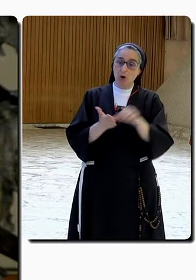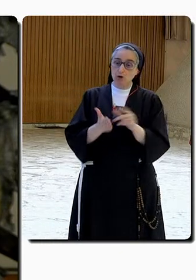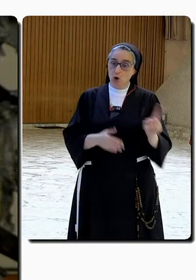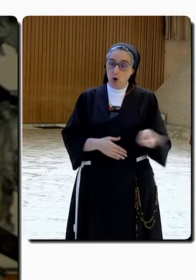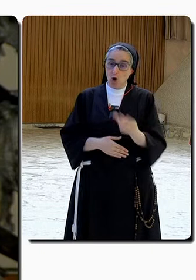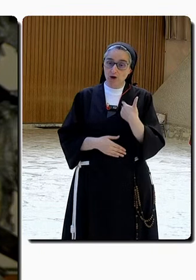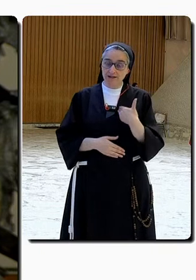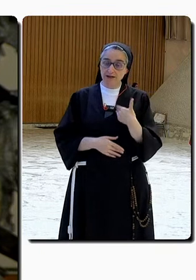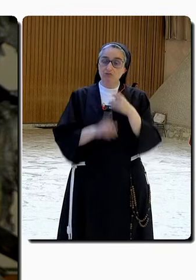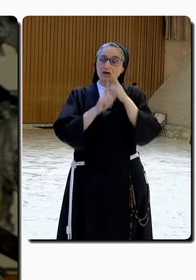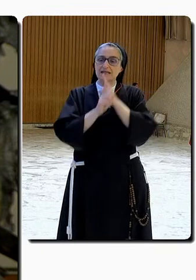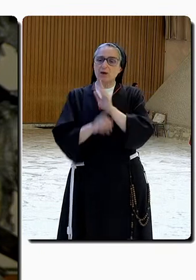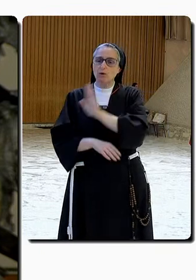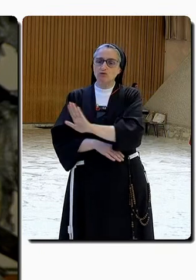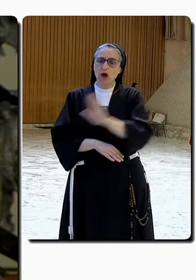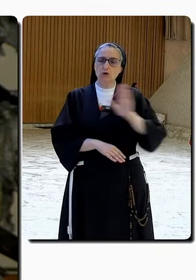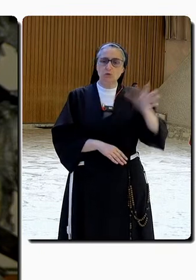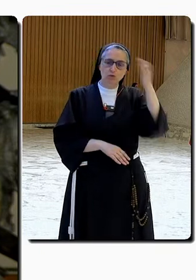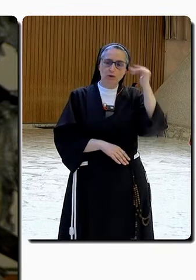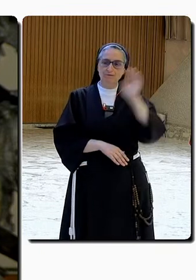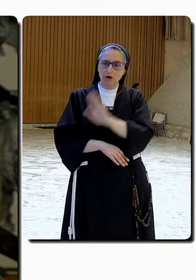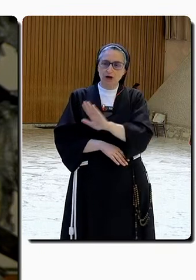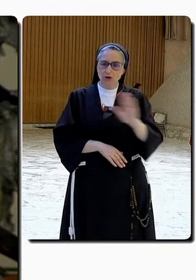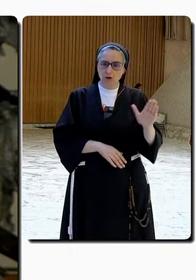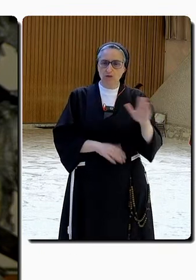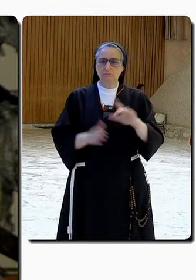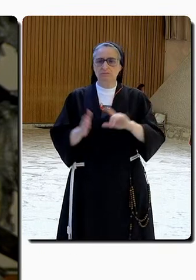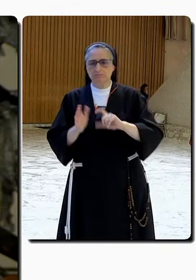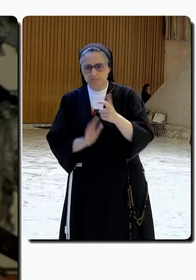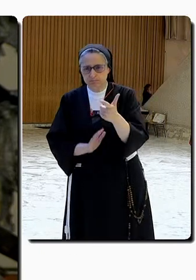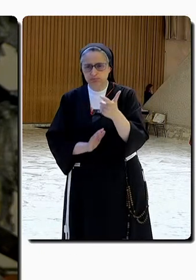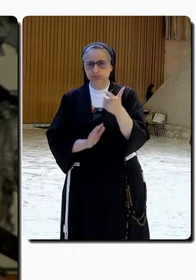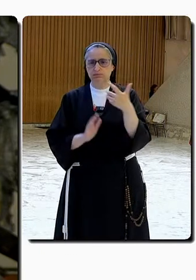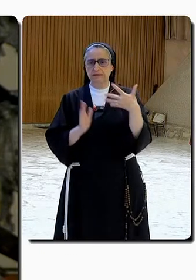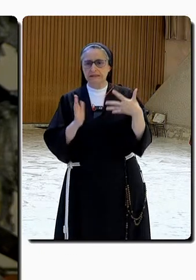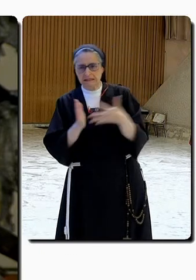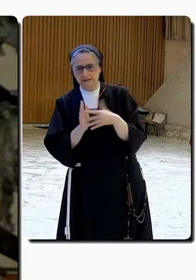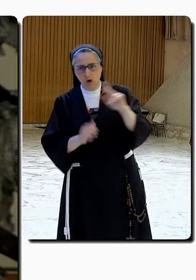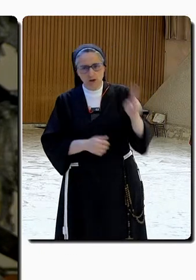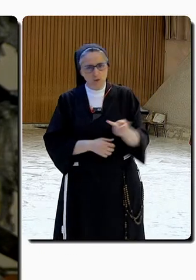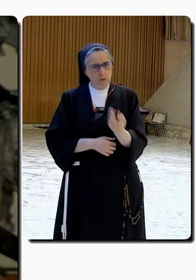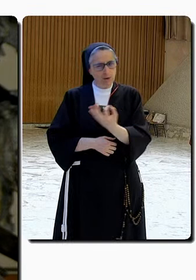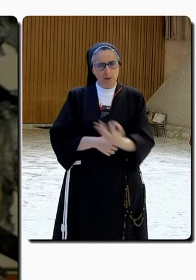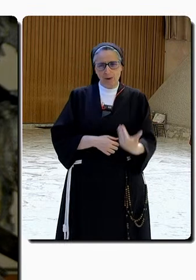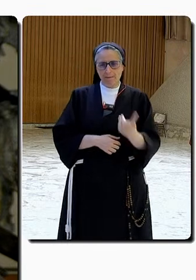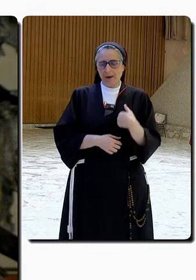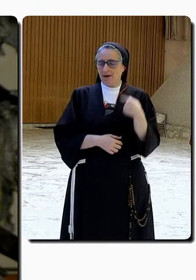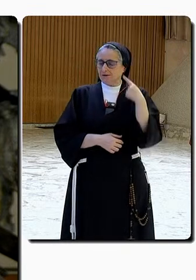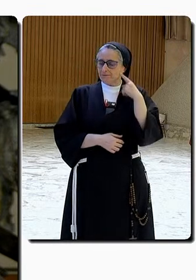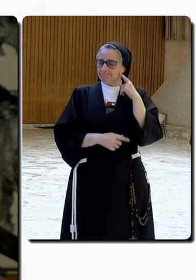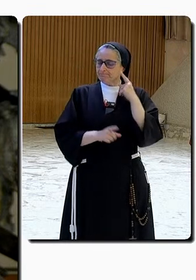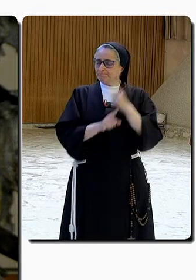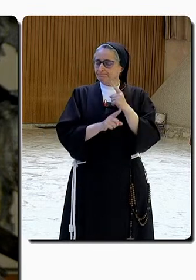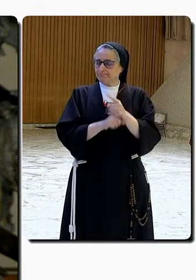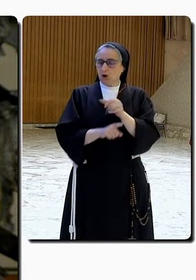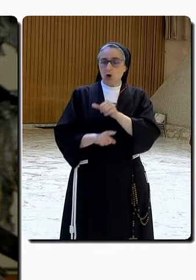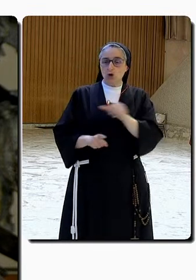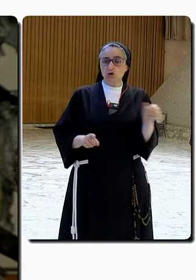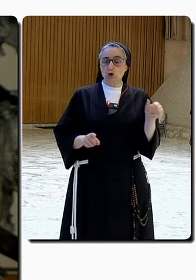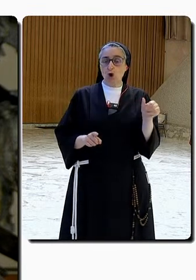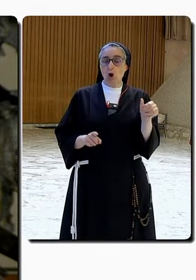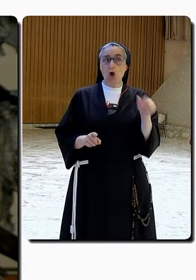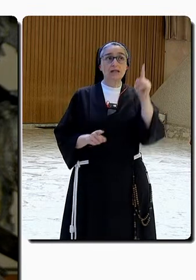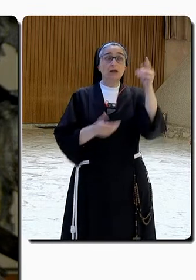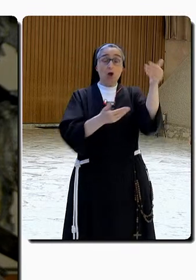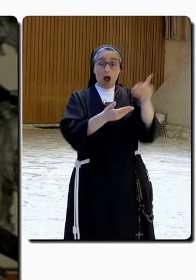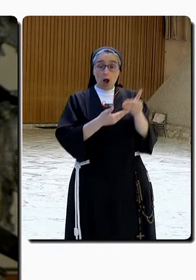propria vocazione, con i successi e difficoltà, sentiamo tutti il bisogno non soltanto dell'aiuto